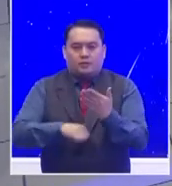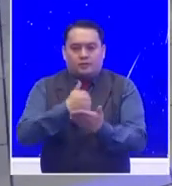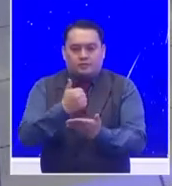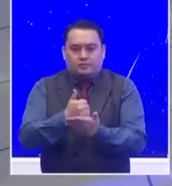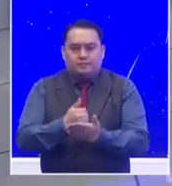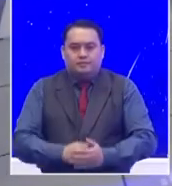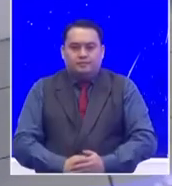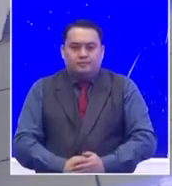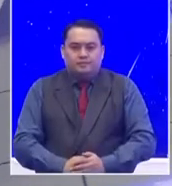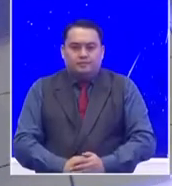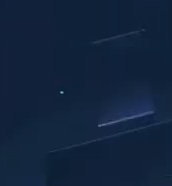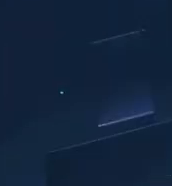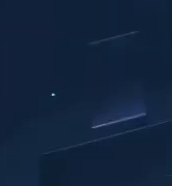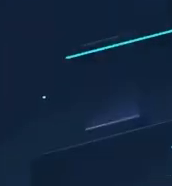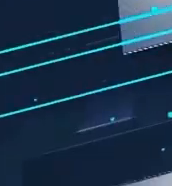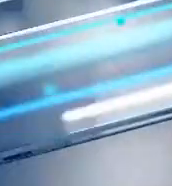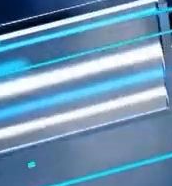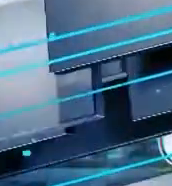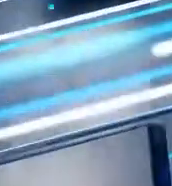самом важном.